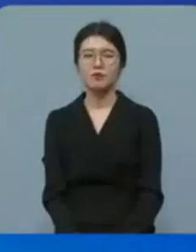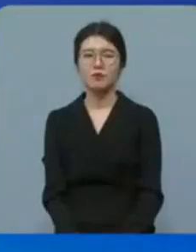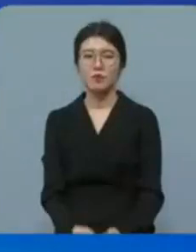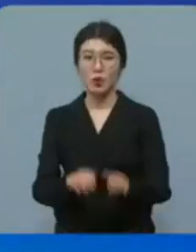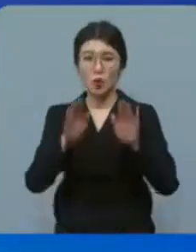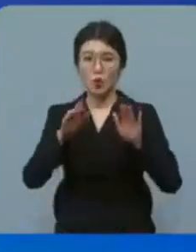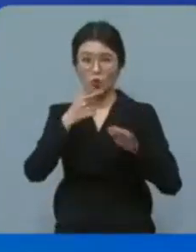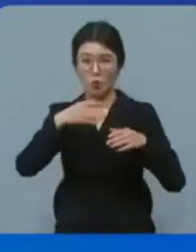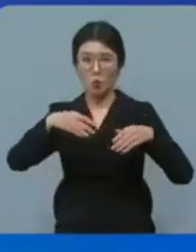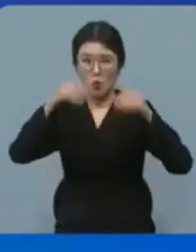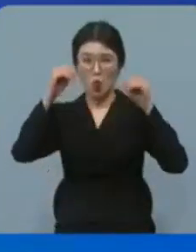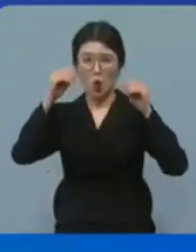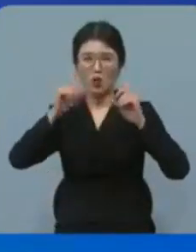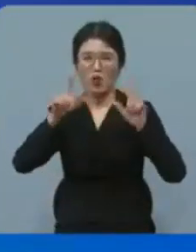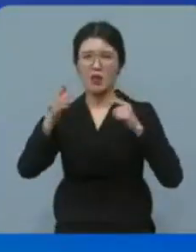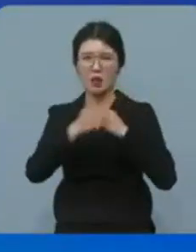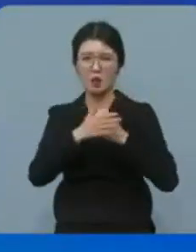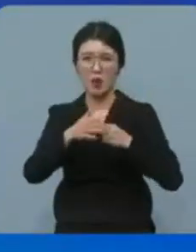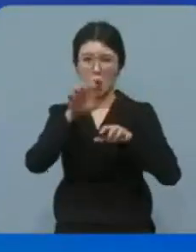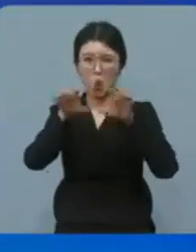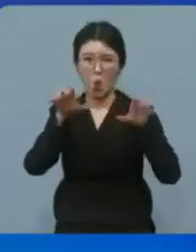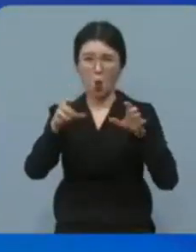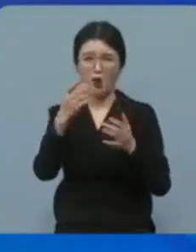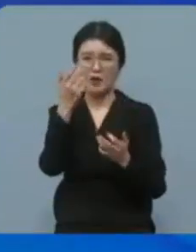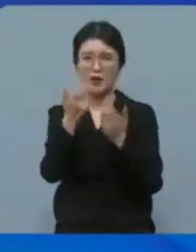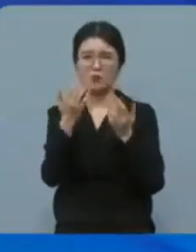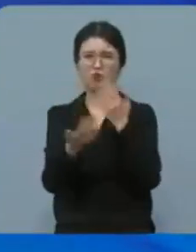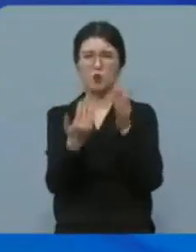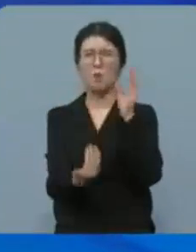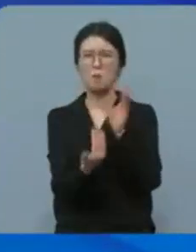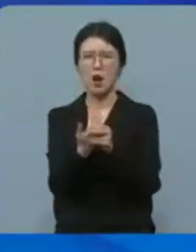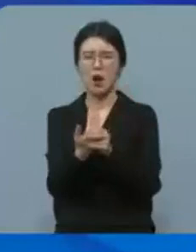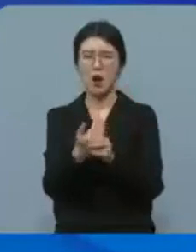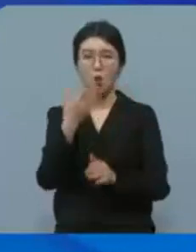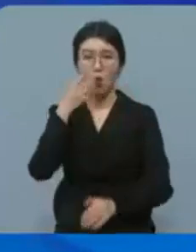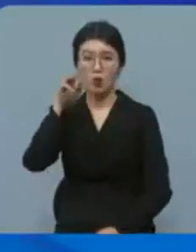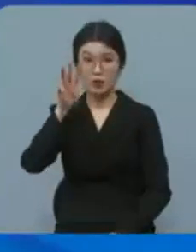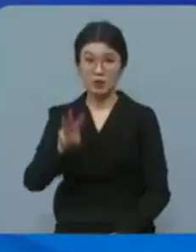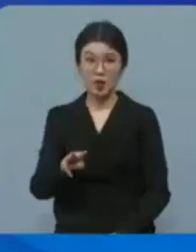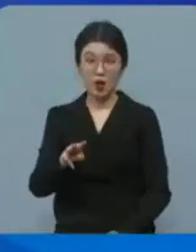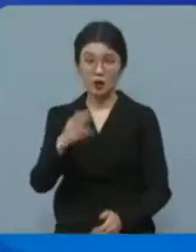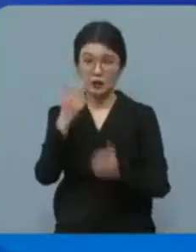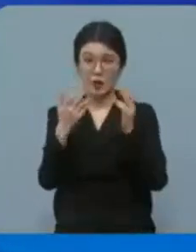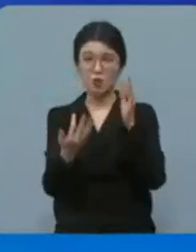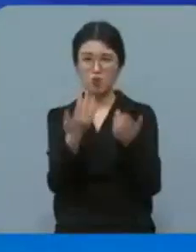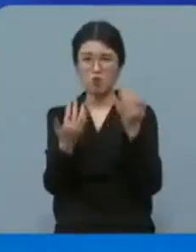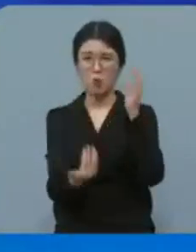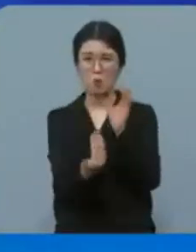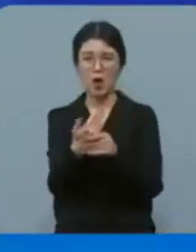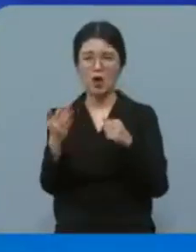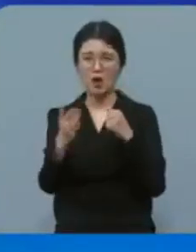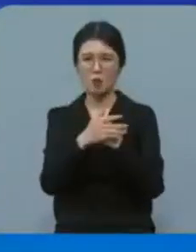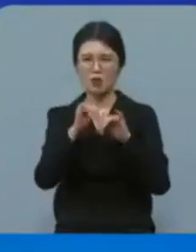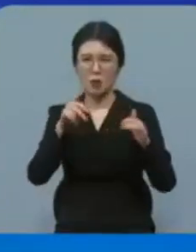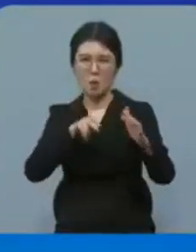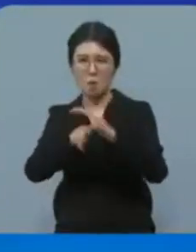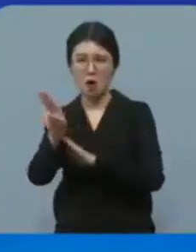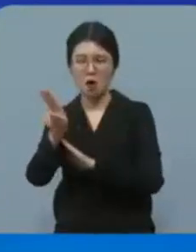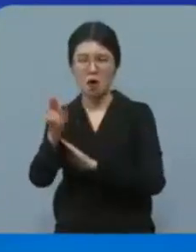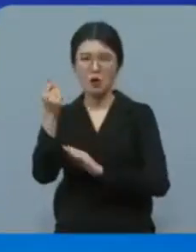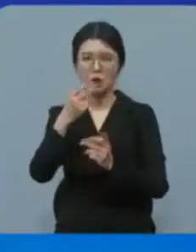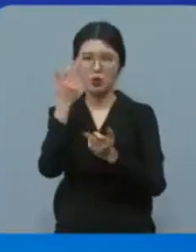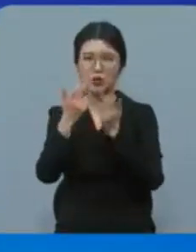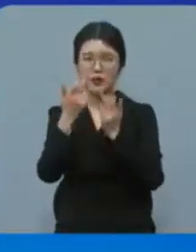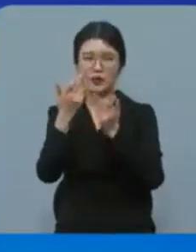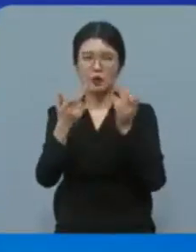오늘 건조한 날씨에 곳곳에서 산불이 따랐습니다 옥천의 한 야산에서 난 산불이 주민들이 긴급 대피했고